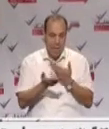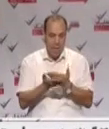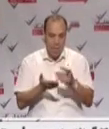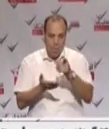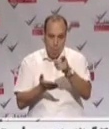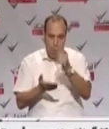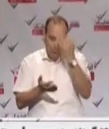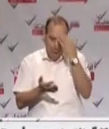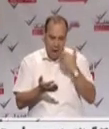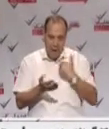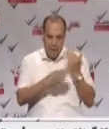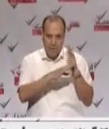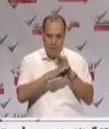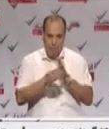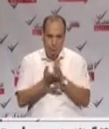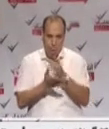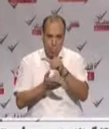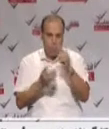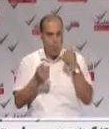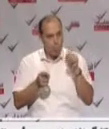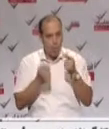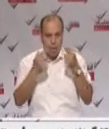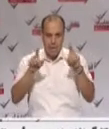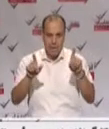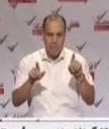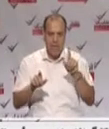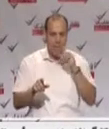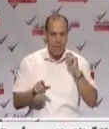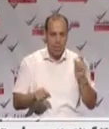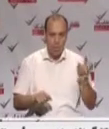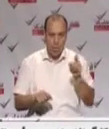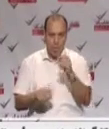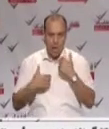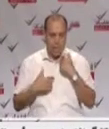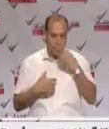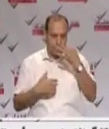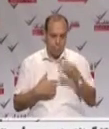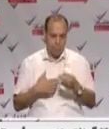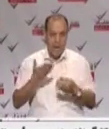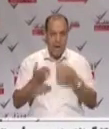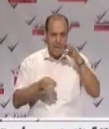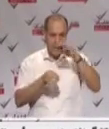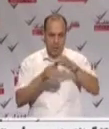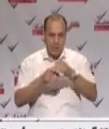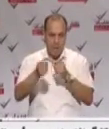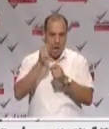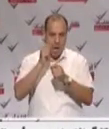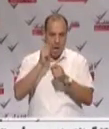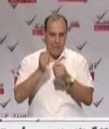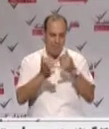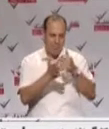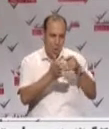ثقتكم لنتمكن من الدفاع عن حقوقكم وحرياتكم. السيدات والسادة، نعدكم بأن نكون صوت البحار في قلعة